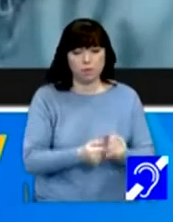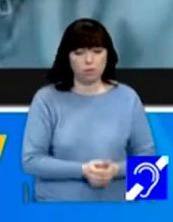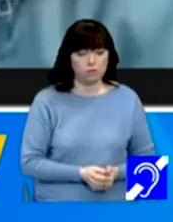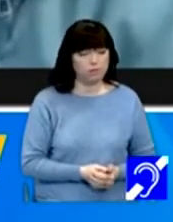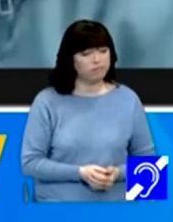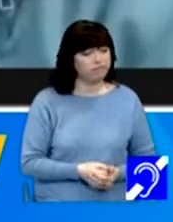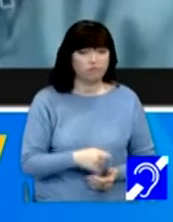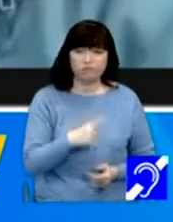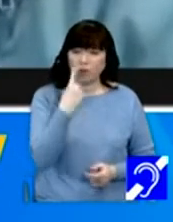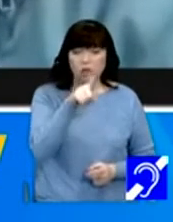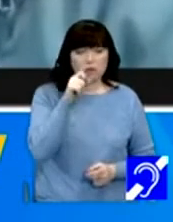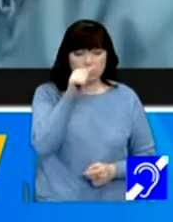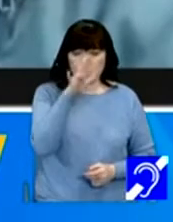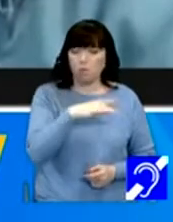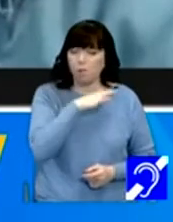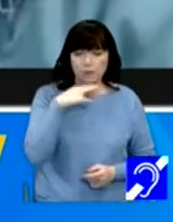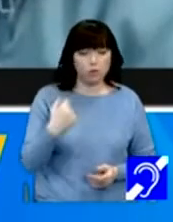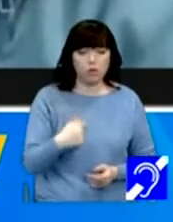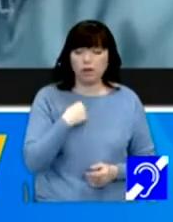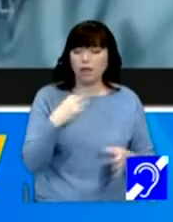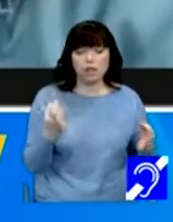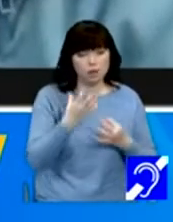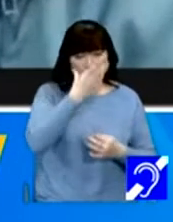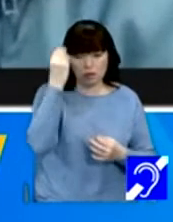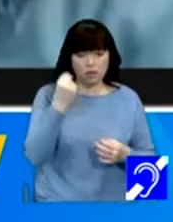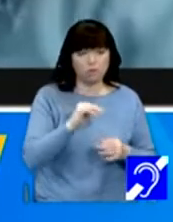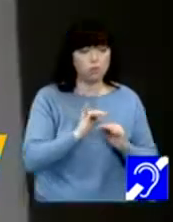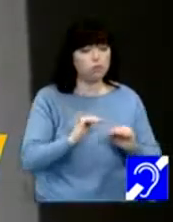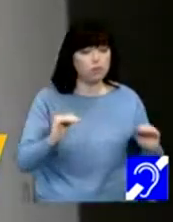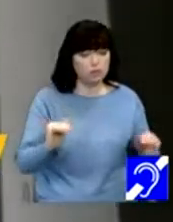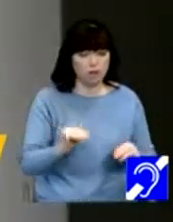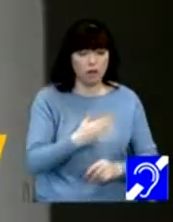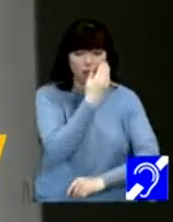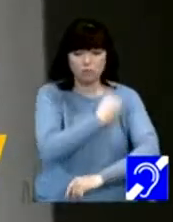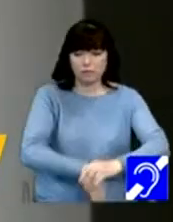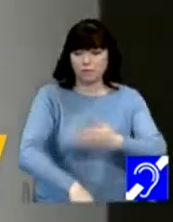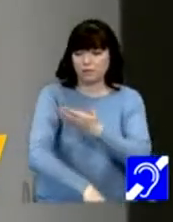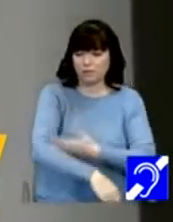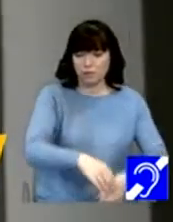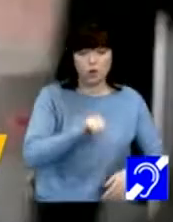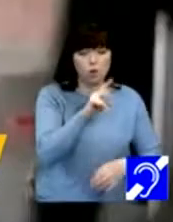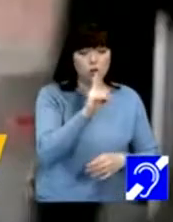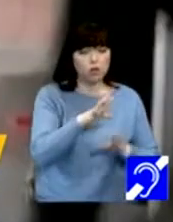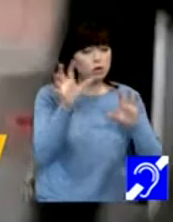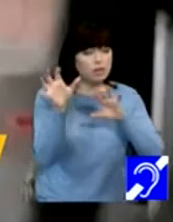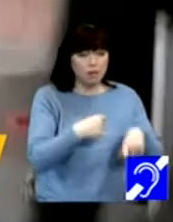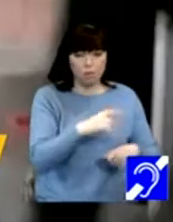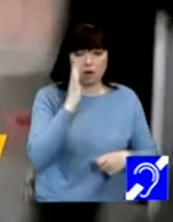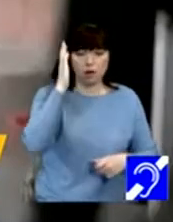Много вещей. Я никогда не забуду этих детей покалеченных, у которых отняли будущее, у которых